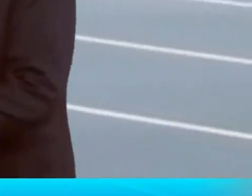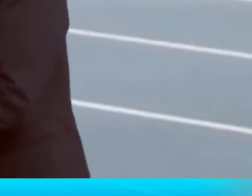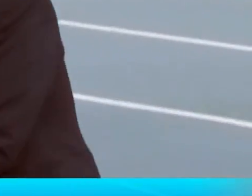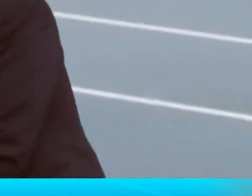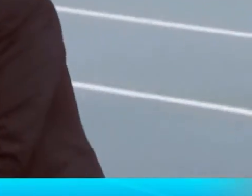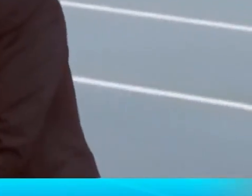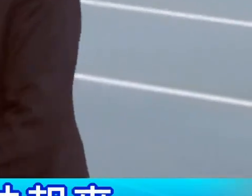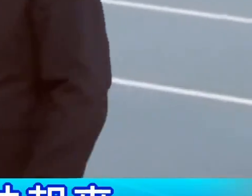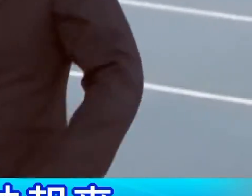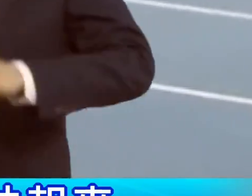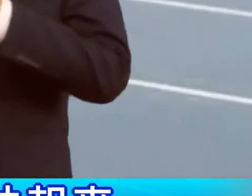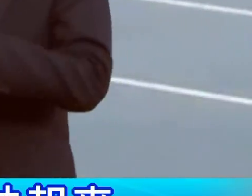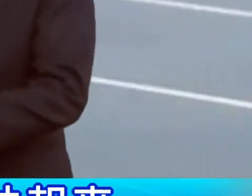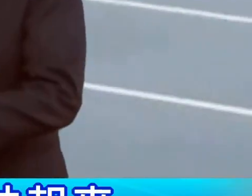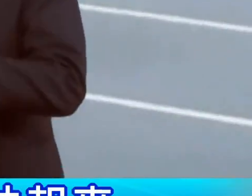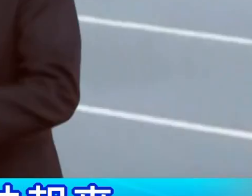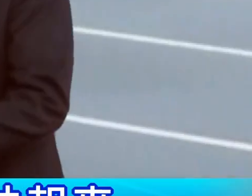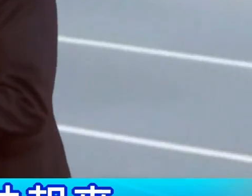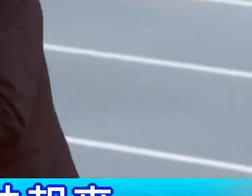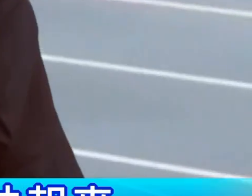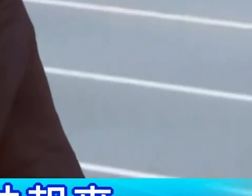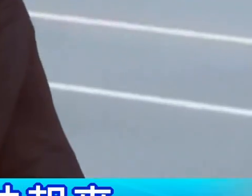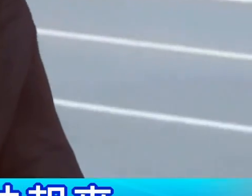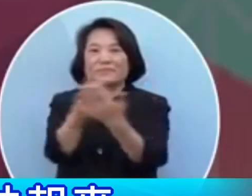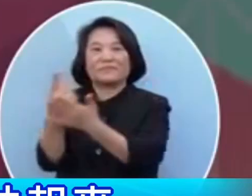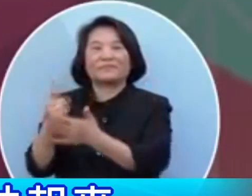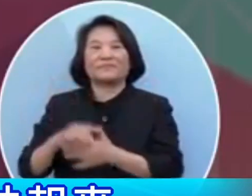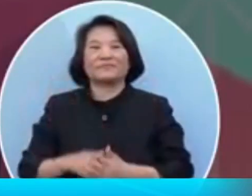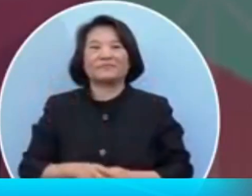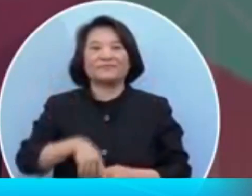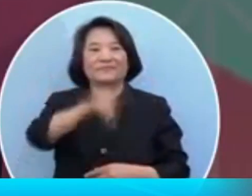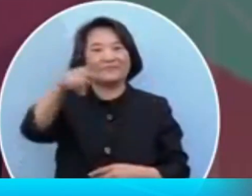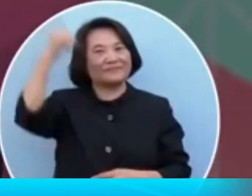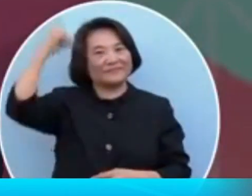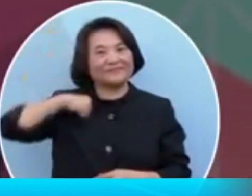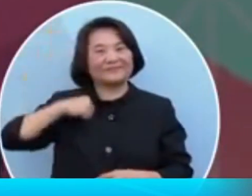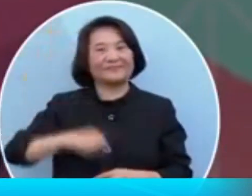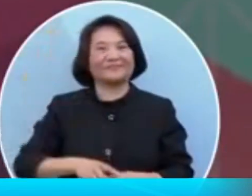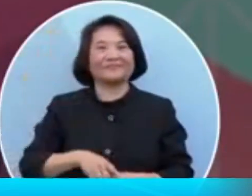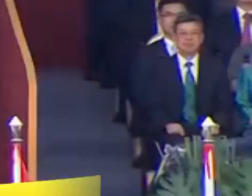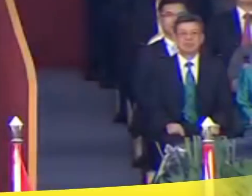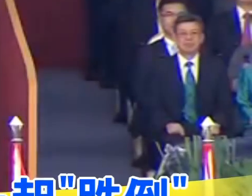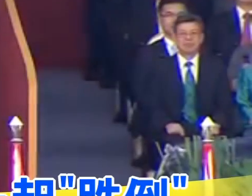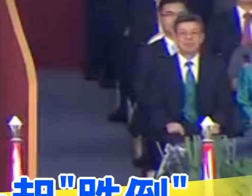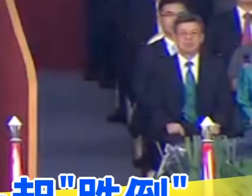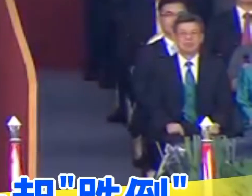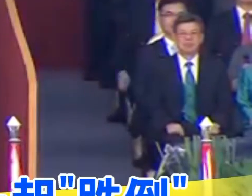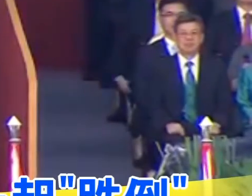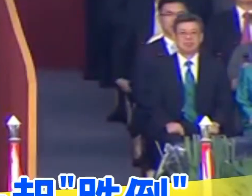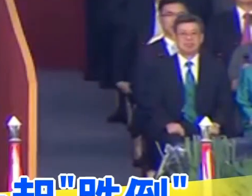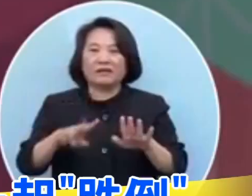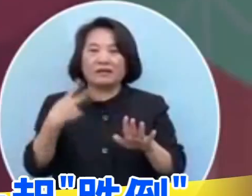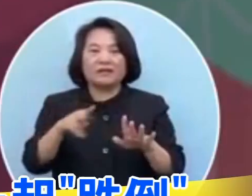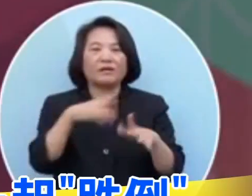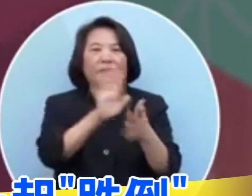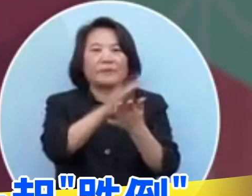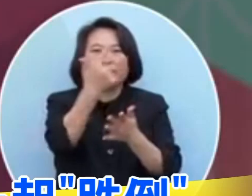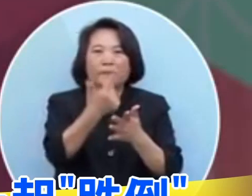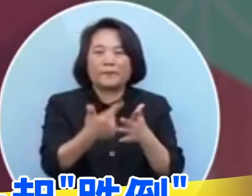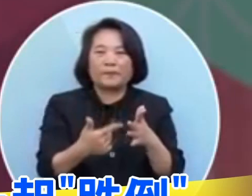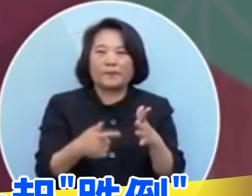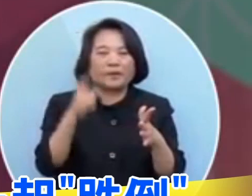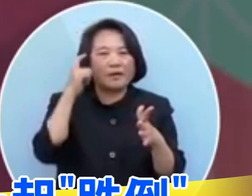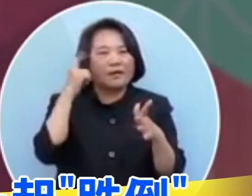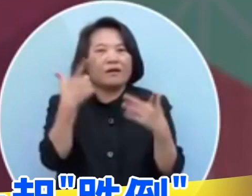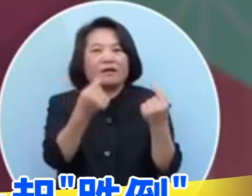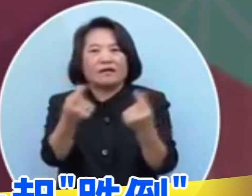如果我在现场的话呢，我一定可以把柯P呢好好的给扶起来。 大家早安，大家好。 对比一下去年国庆演说，蔡总统的身旁有